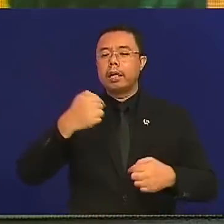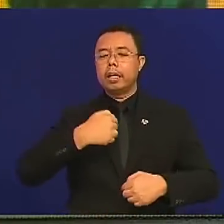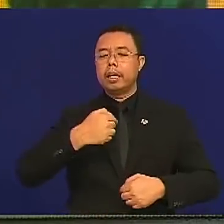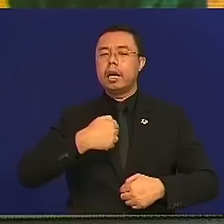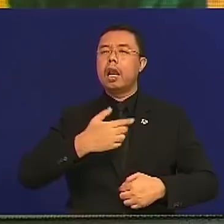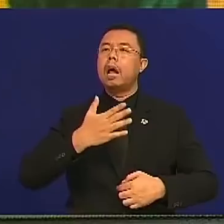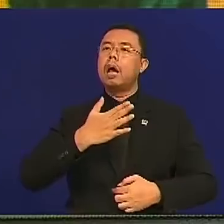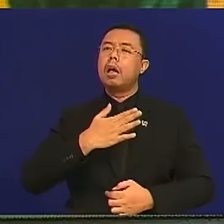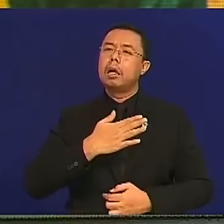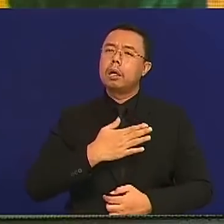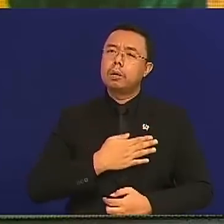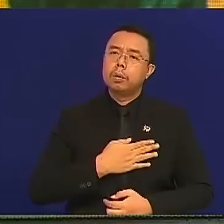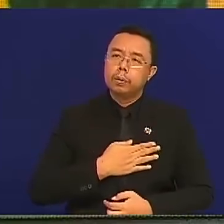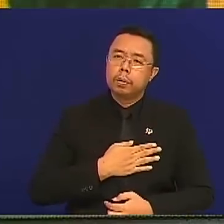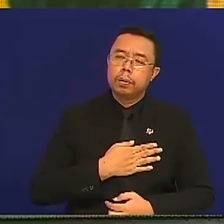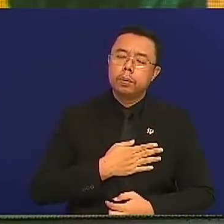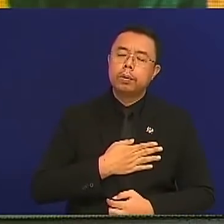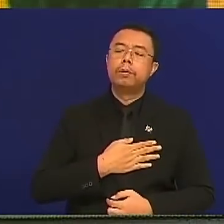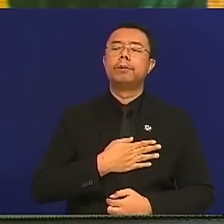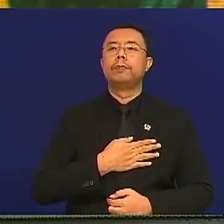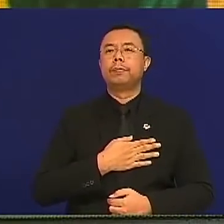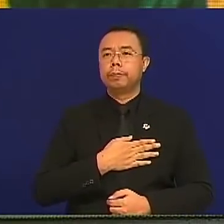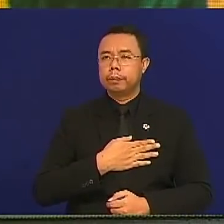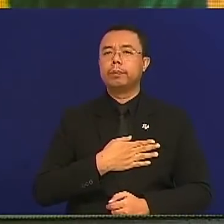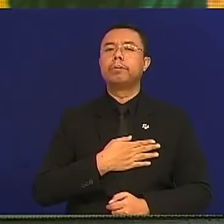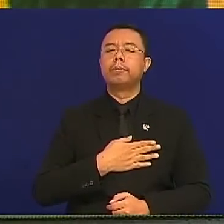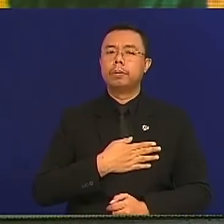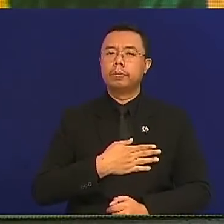Tuhan, inilah aku.